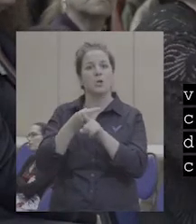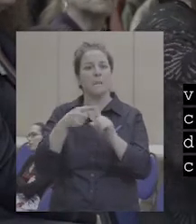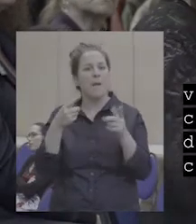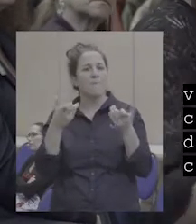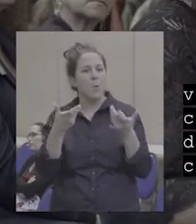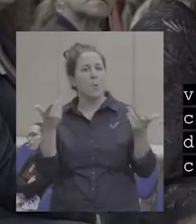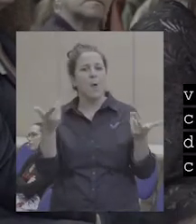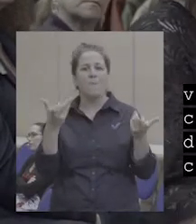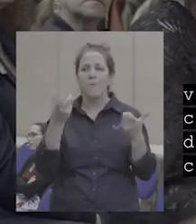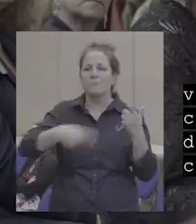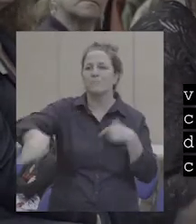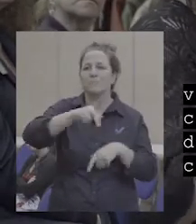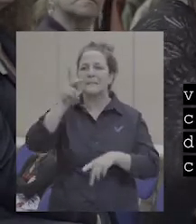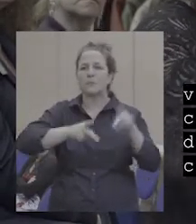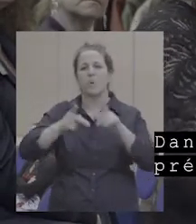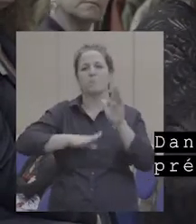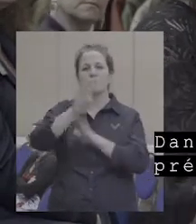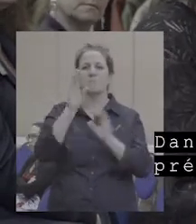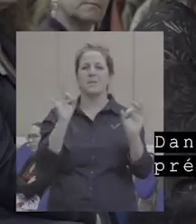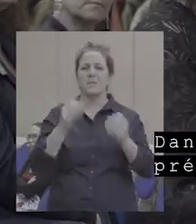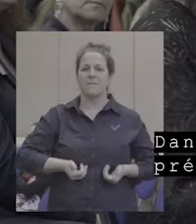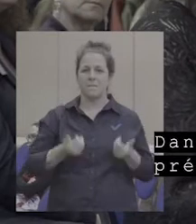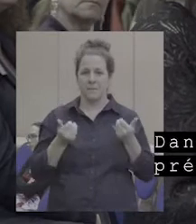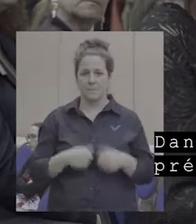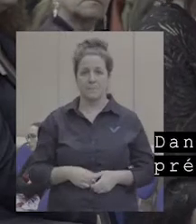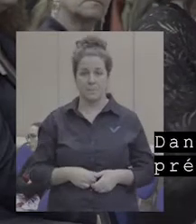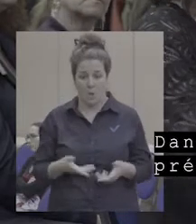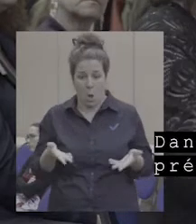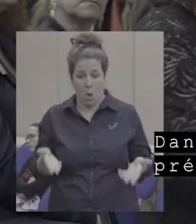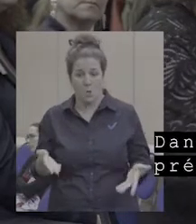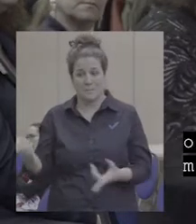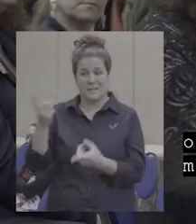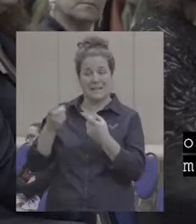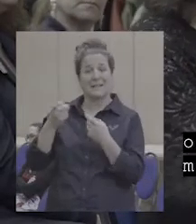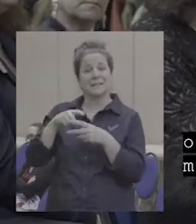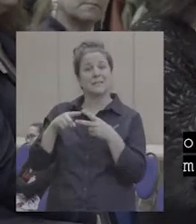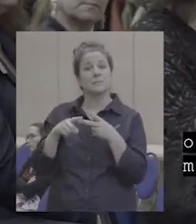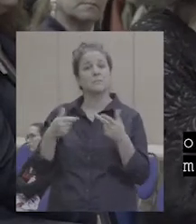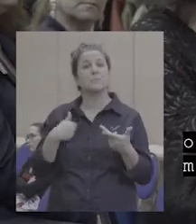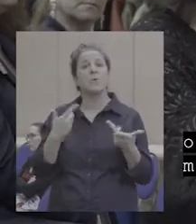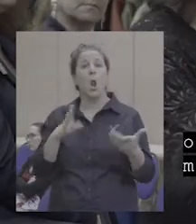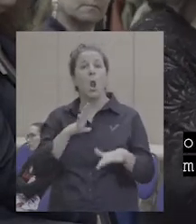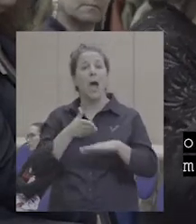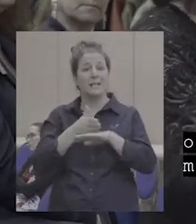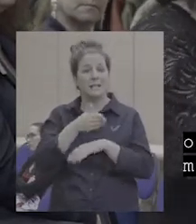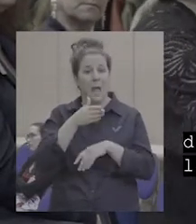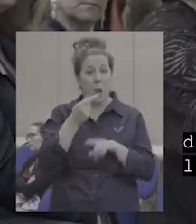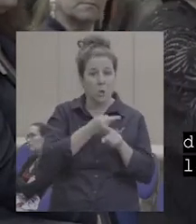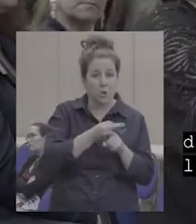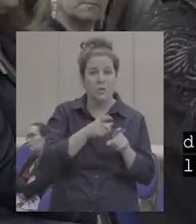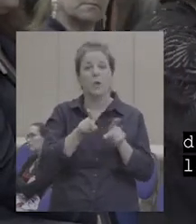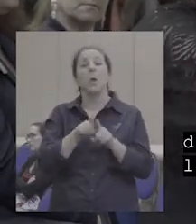à l'amélioration de la qualité de vie des citoyens. Dans le cadre du sujet qui nous préoccupe aujourd'hui, on a notamment Axelogie, mais